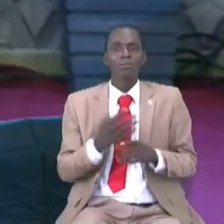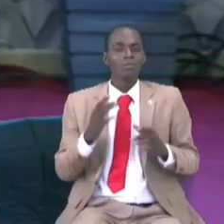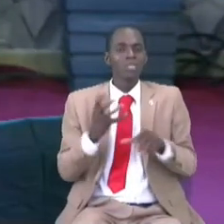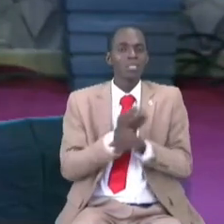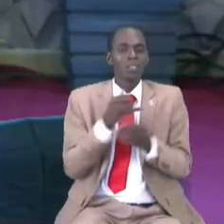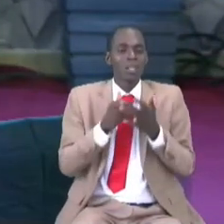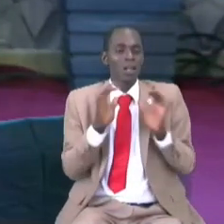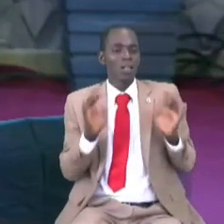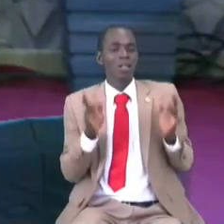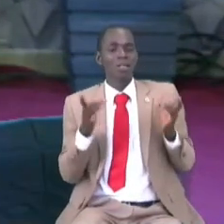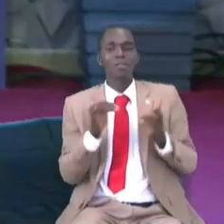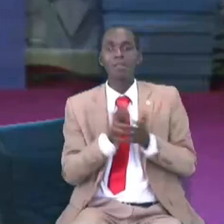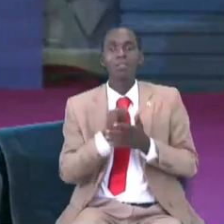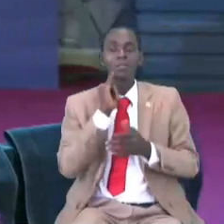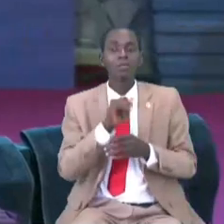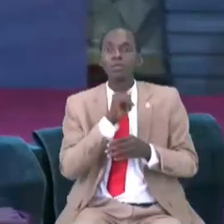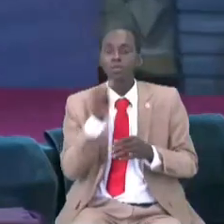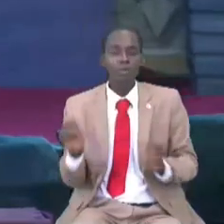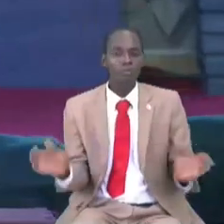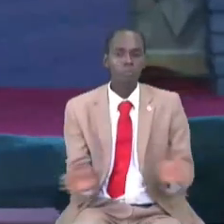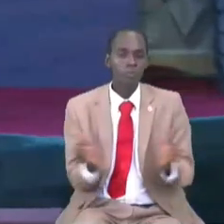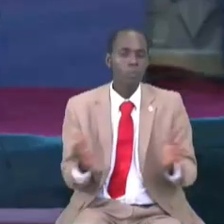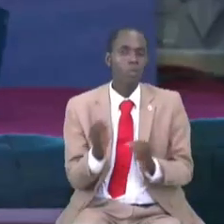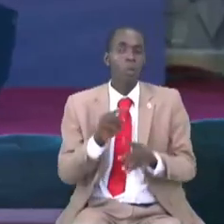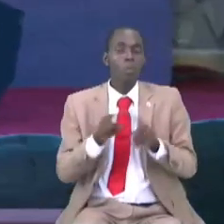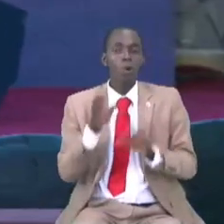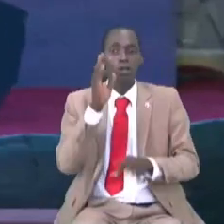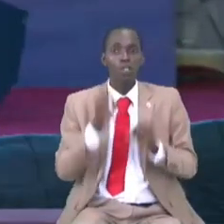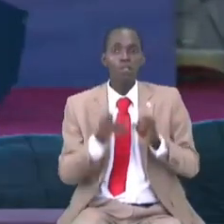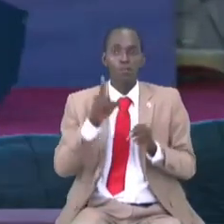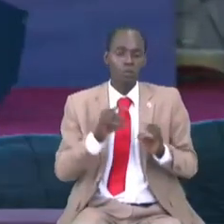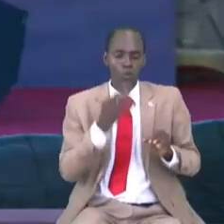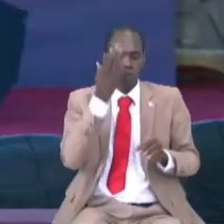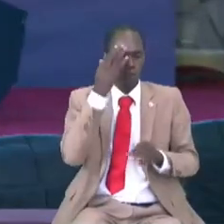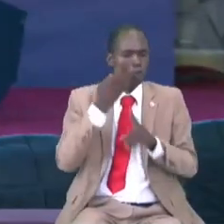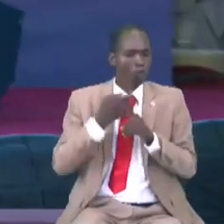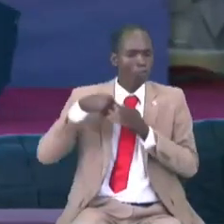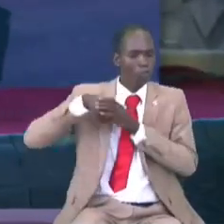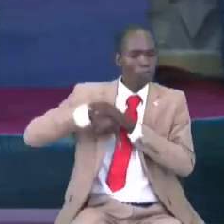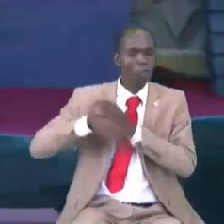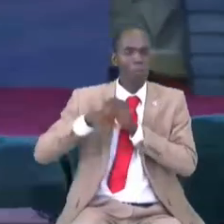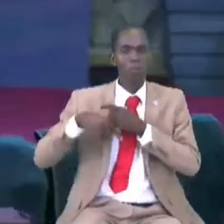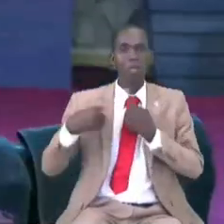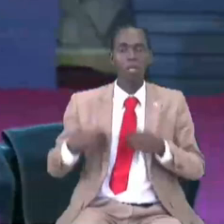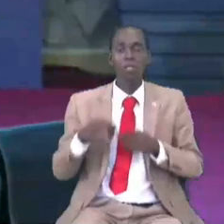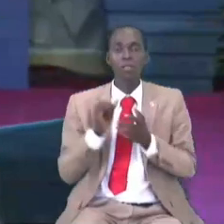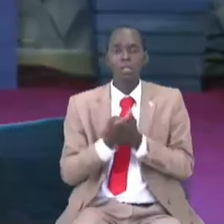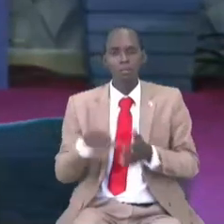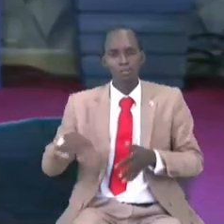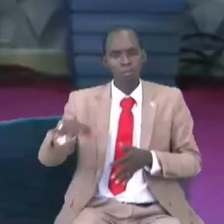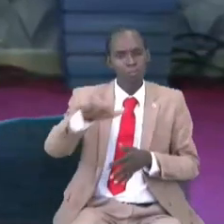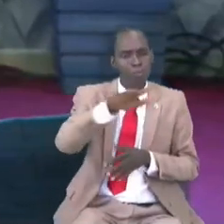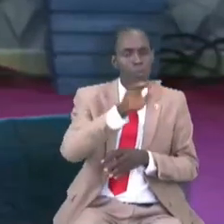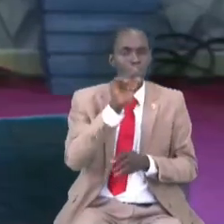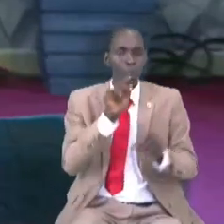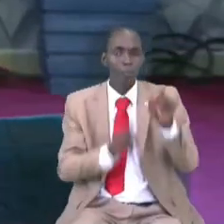tu connais vraiment du plus profond de ton cœur que ces gens-là ils sont déjà prêts pour le jugement et